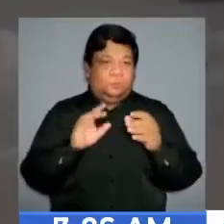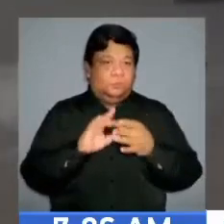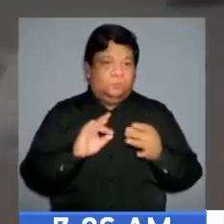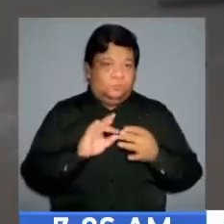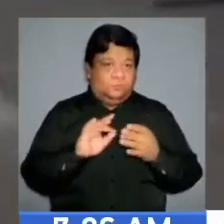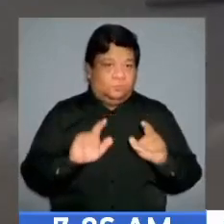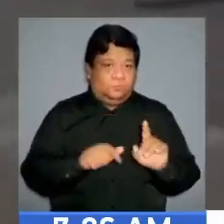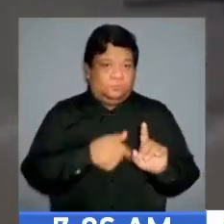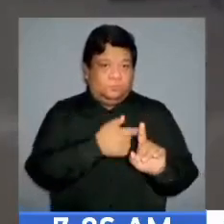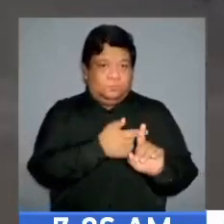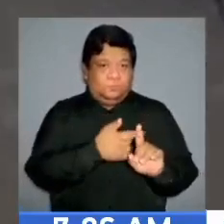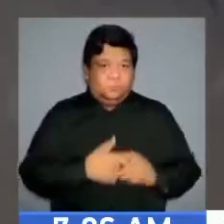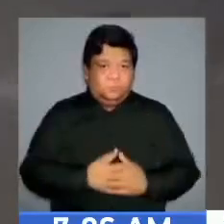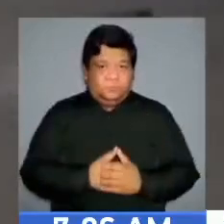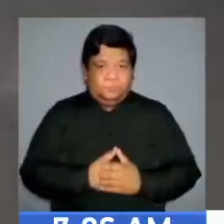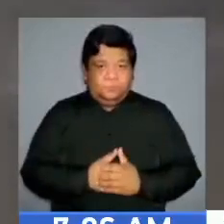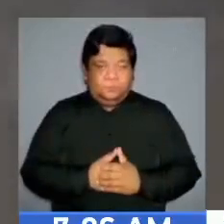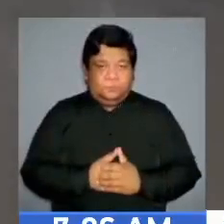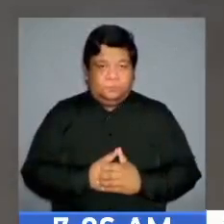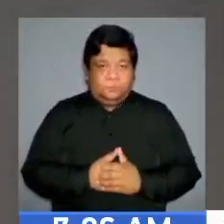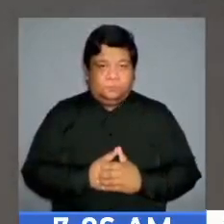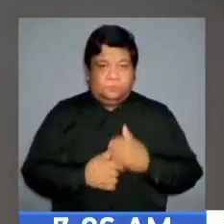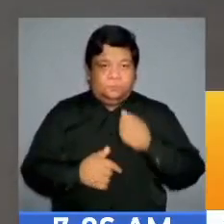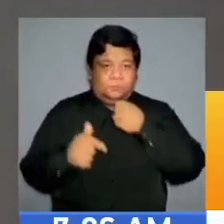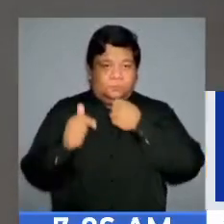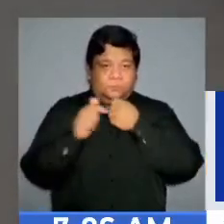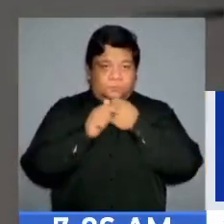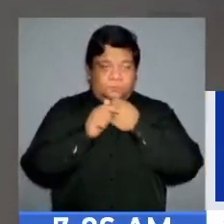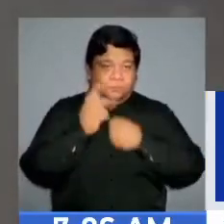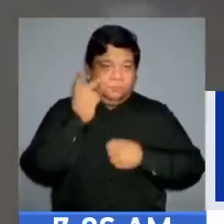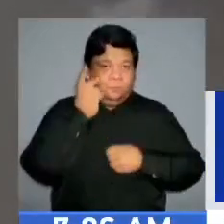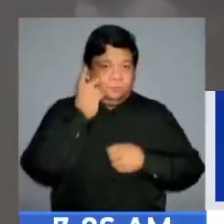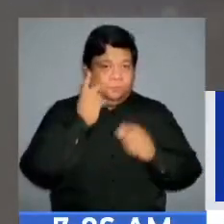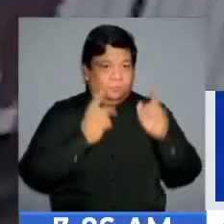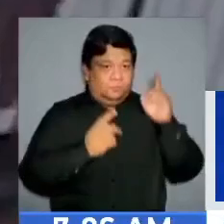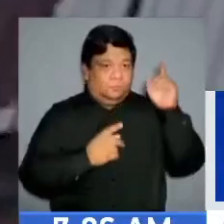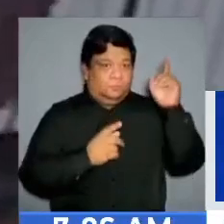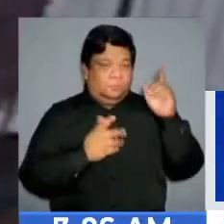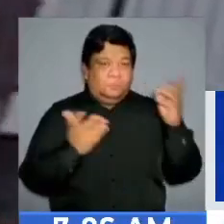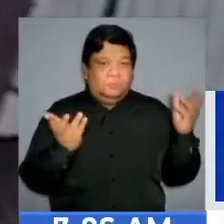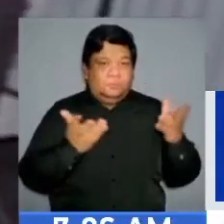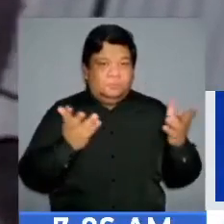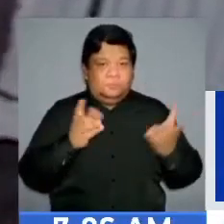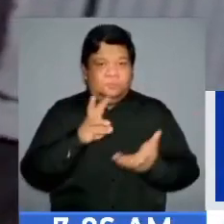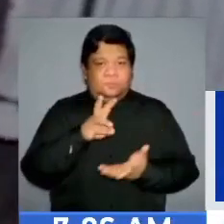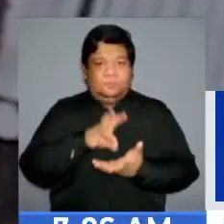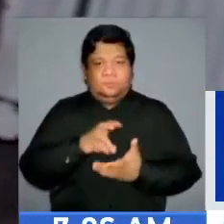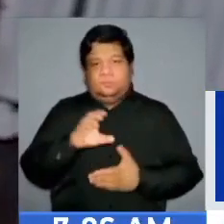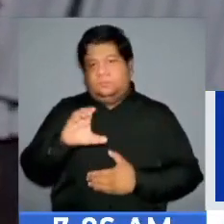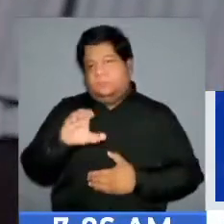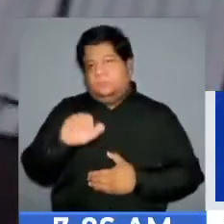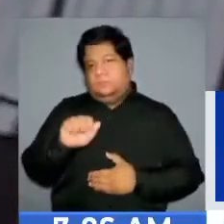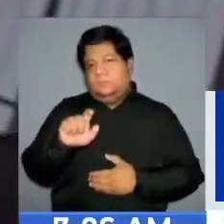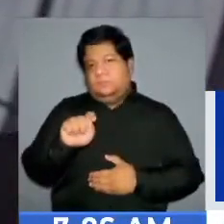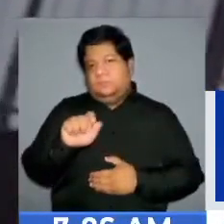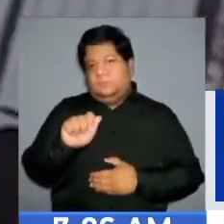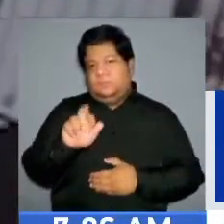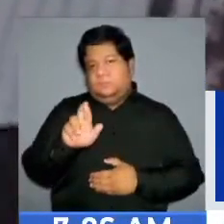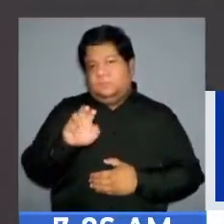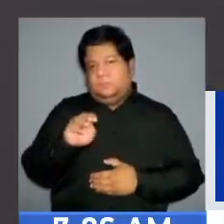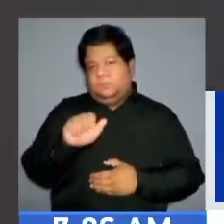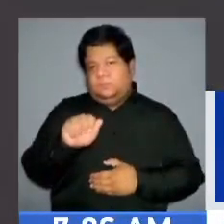balita angay iip ngatan Northern Samar lagpas bubong na ang baha dahil sa tuloy-tuloy na